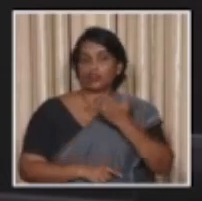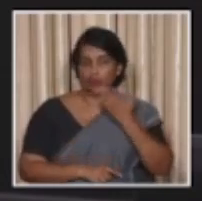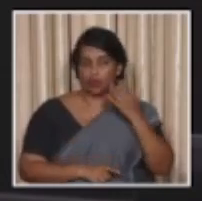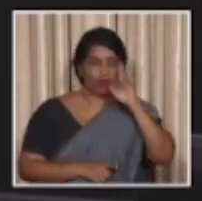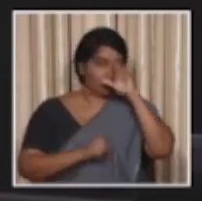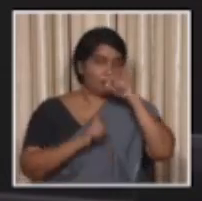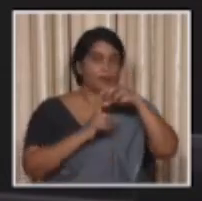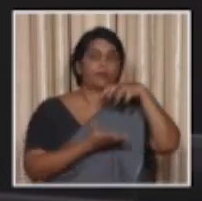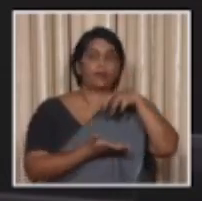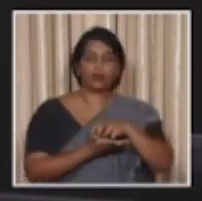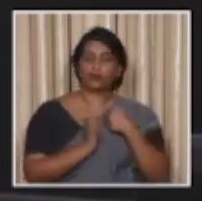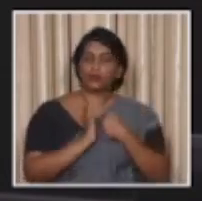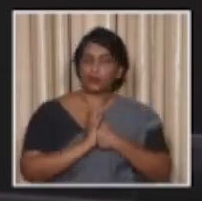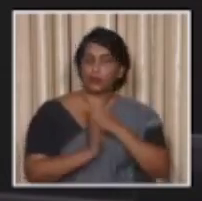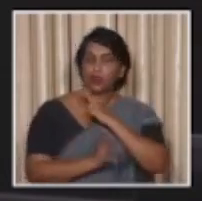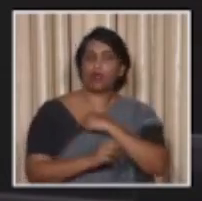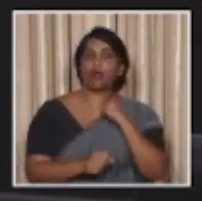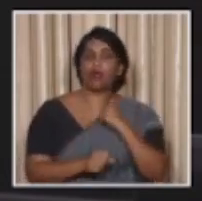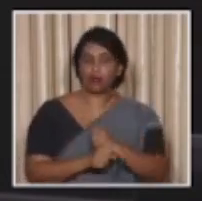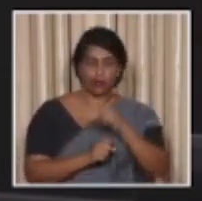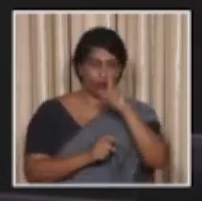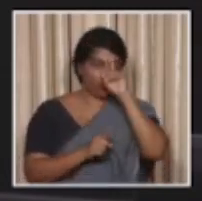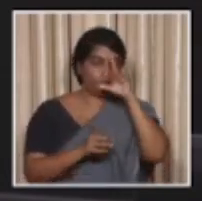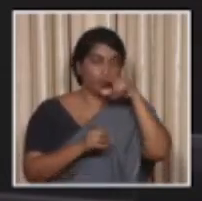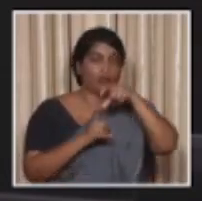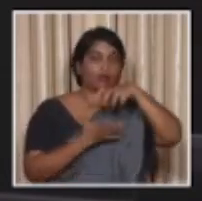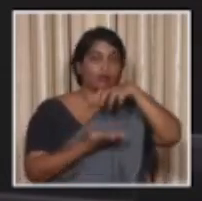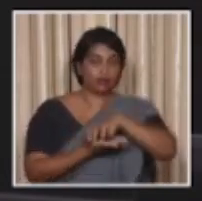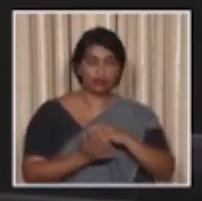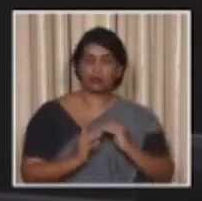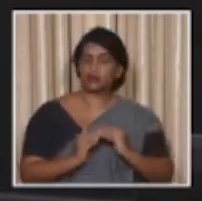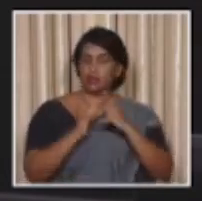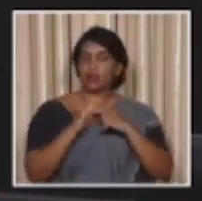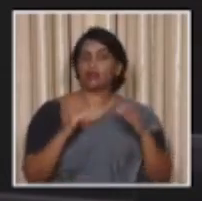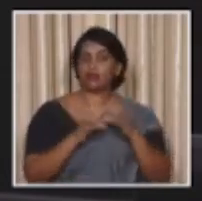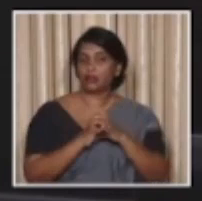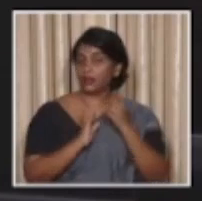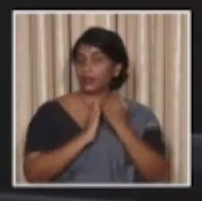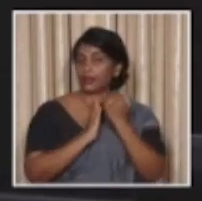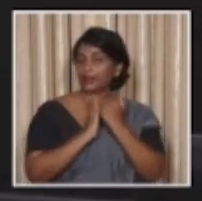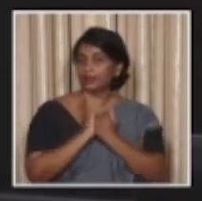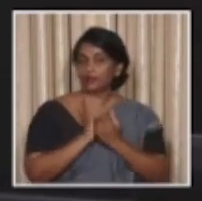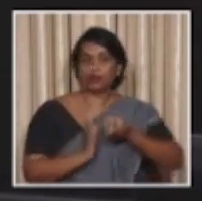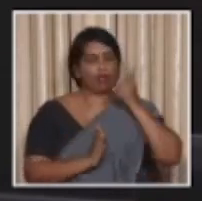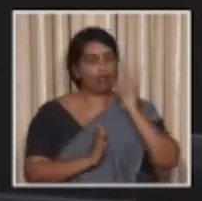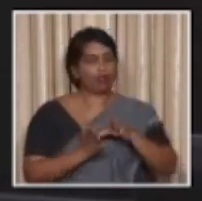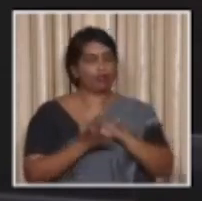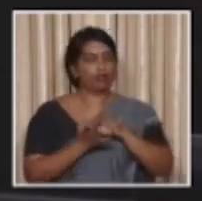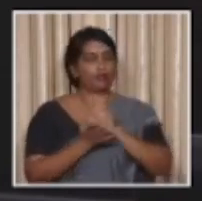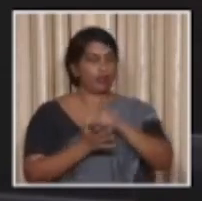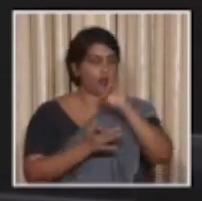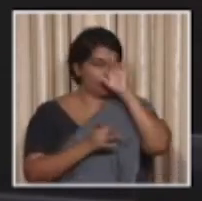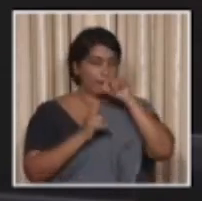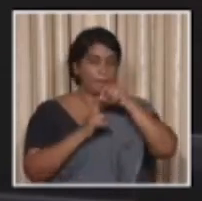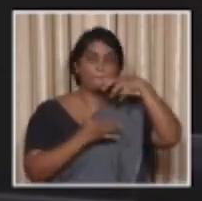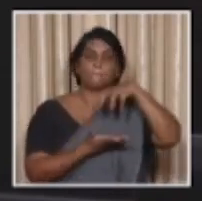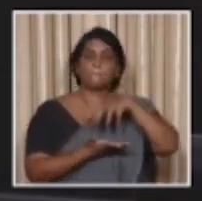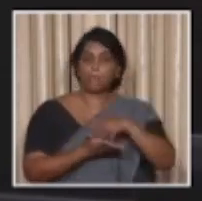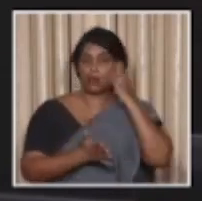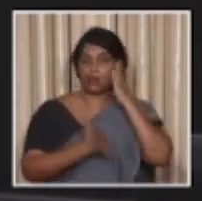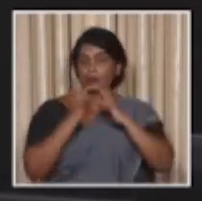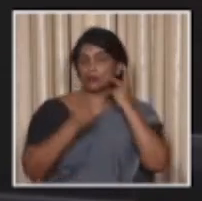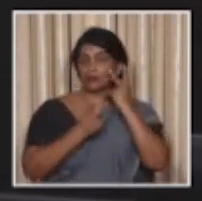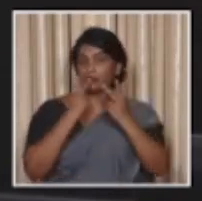වයඹ පළාතේ ගරු ආණ්ඩුකාරතුමා යටත් තියෙන වයඹ සංවර්ධන අධිකාරිය ප්‍රඥාප්තියකින් අනුමත කරලා තියෙනවා වයඹ පළාතේ සංචාර කටයුතු